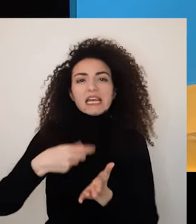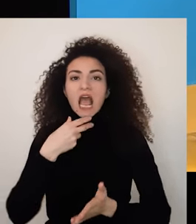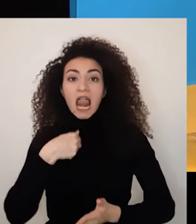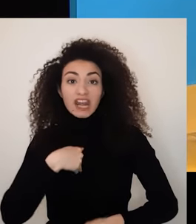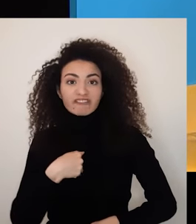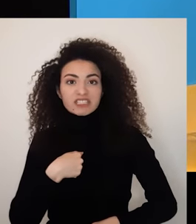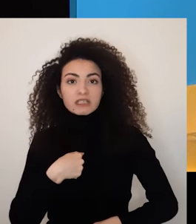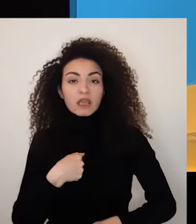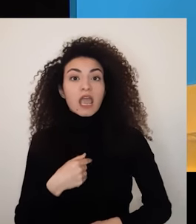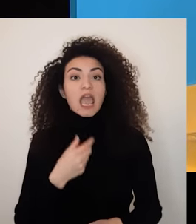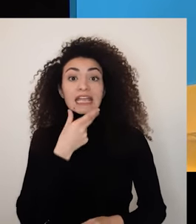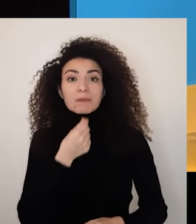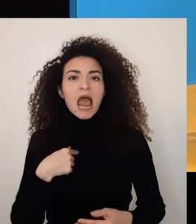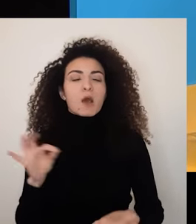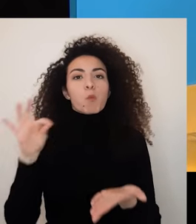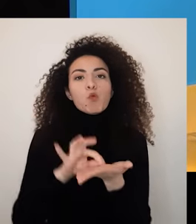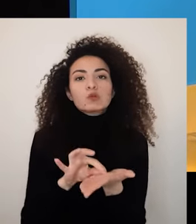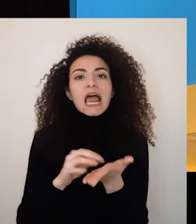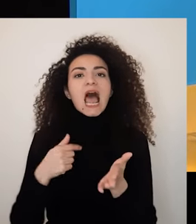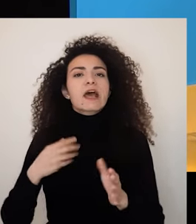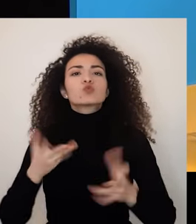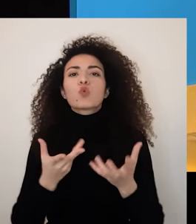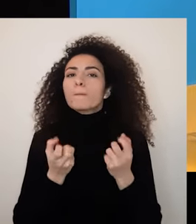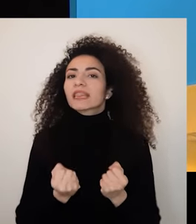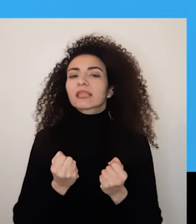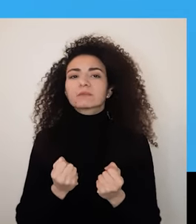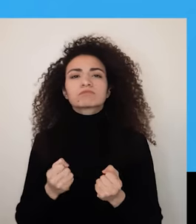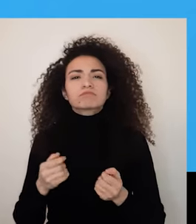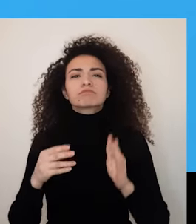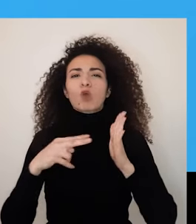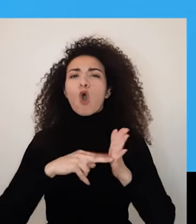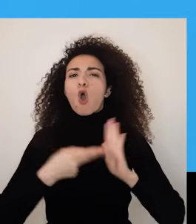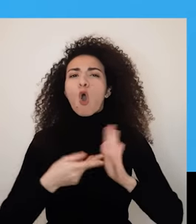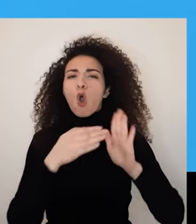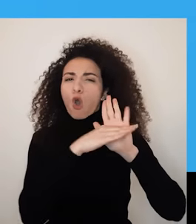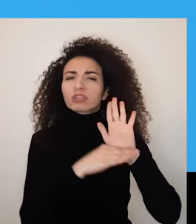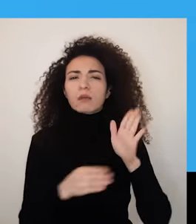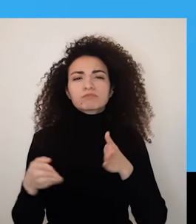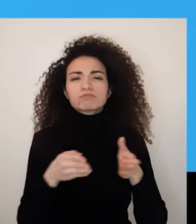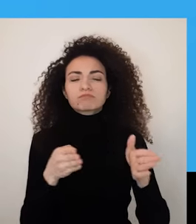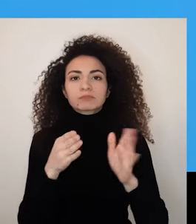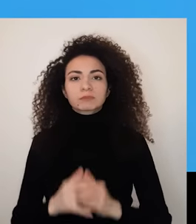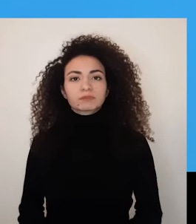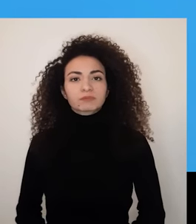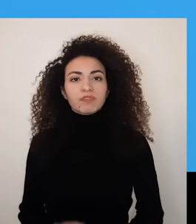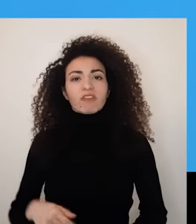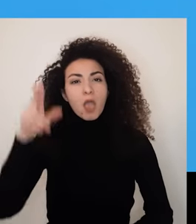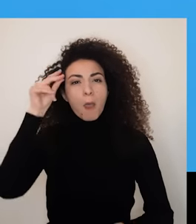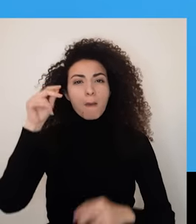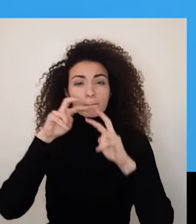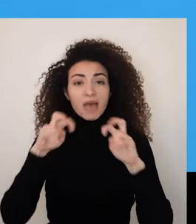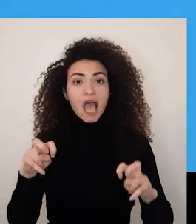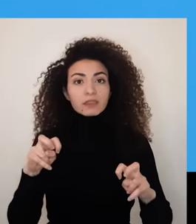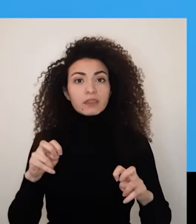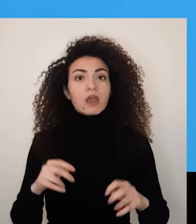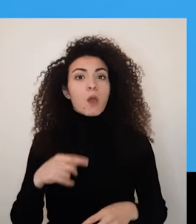التأثير على الزيت لتحقيق أهداف نلاقي فيها معنا بالاستناد إلى استراتيجيات معينة الباحثة ماريا